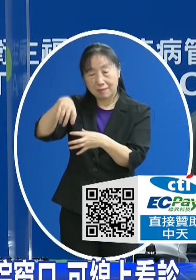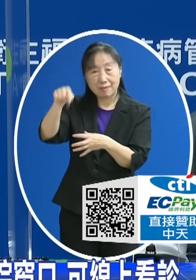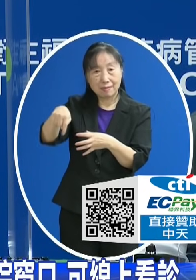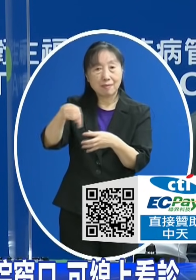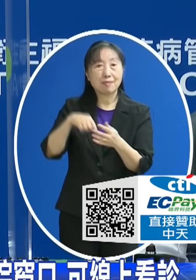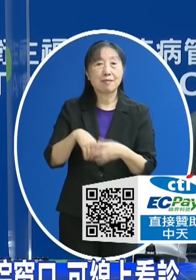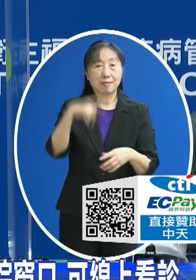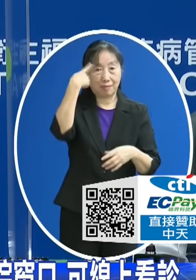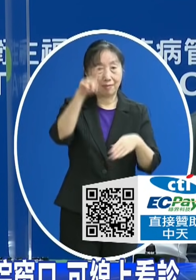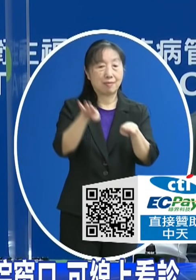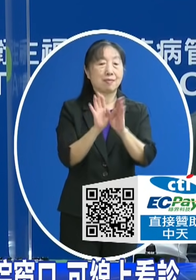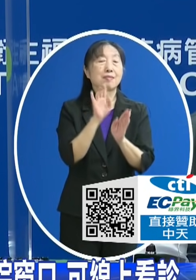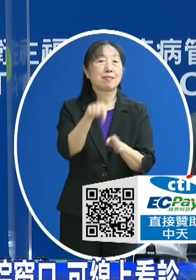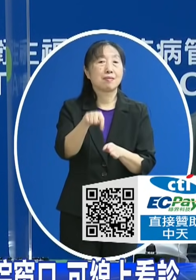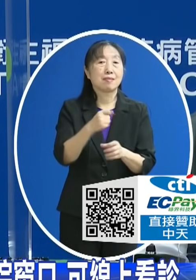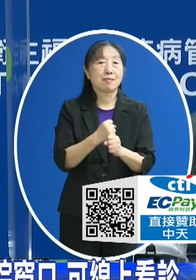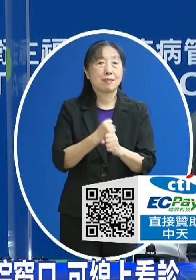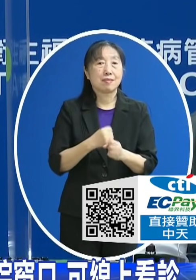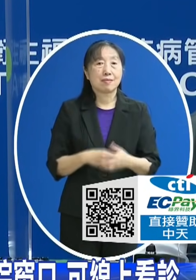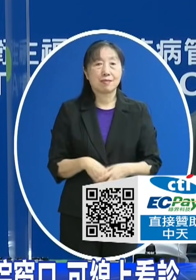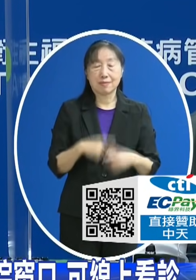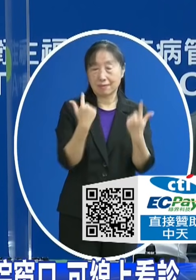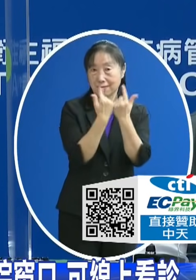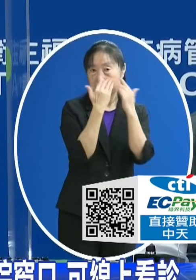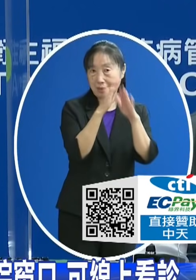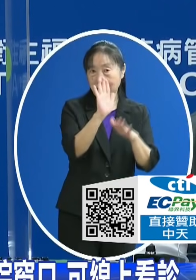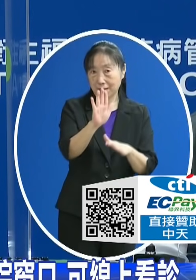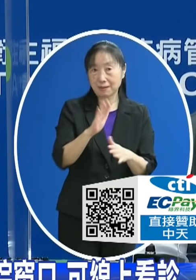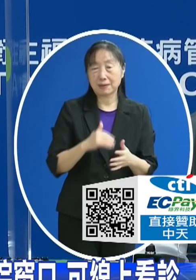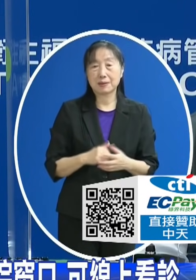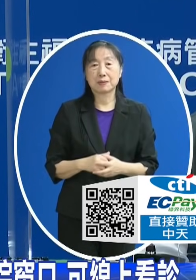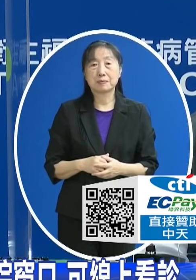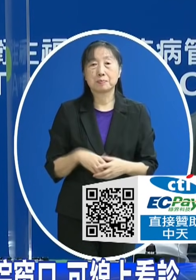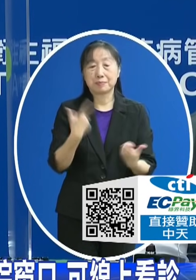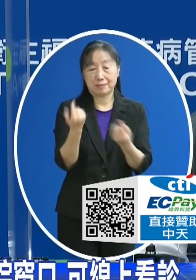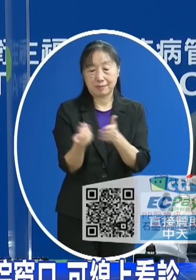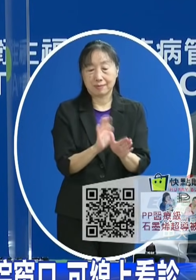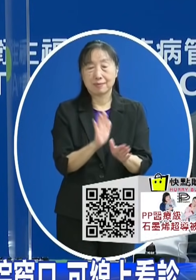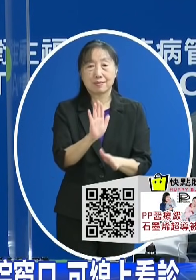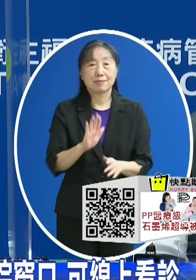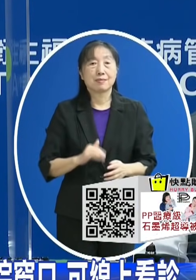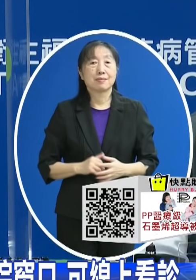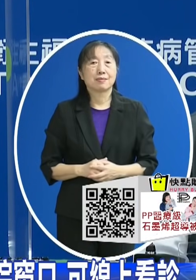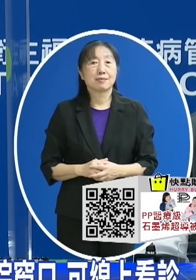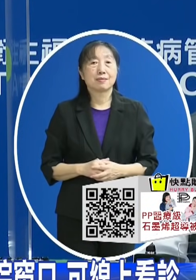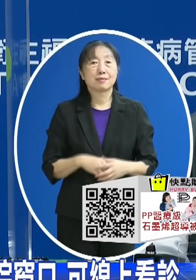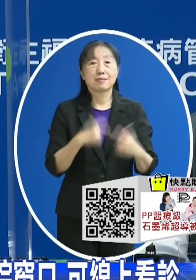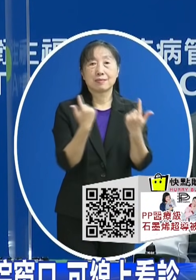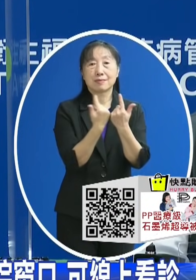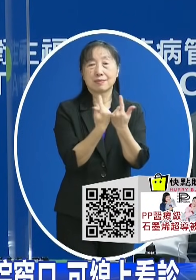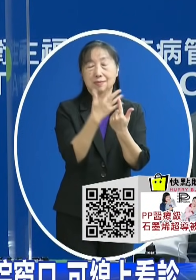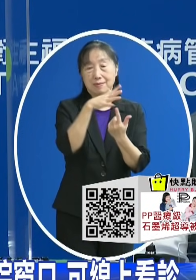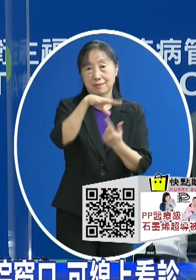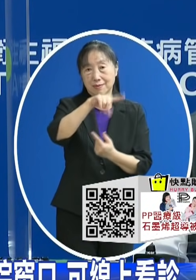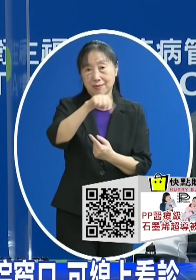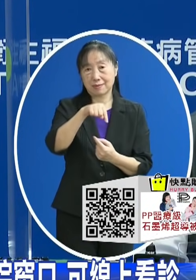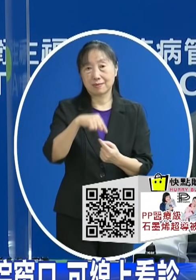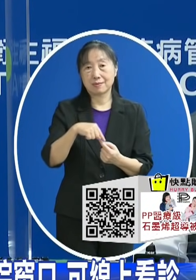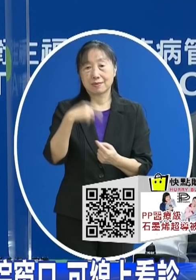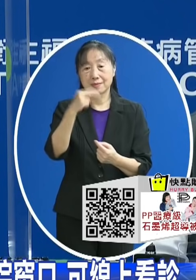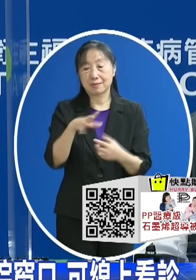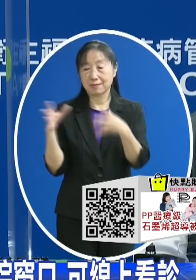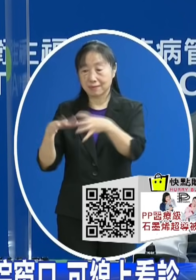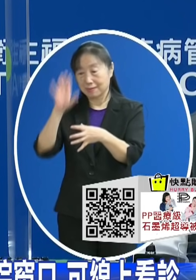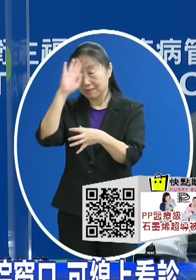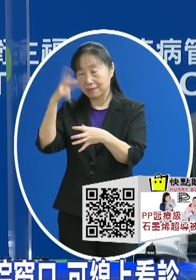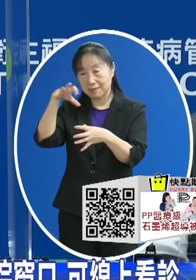会开始。那这里面大概台北市也有做了相当的准备，所以从台北市会先开始，那然后集中